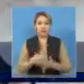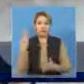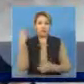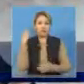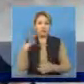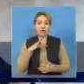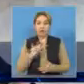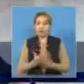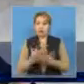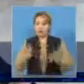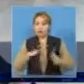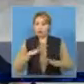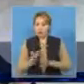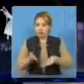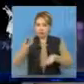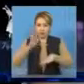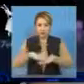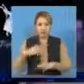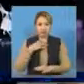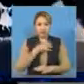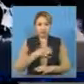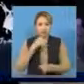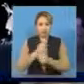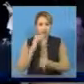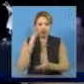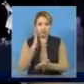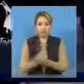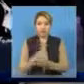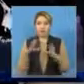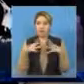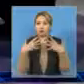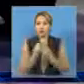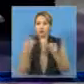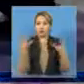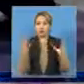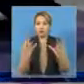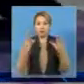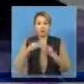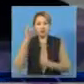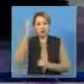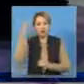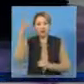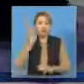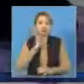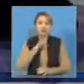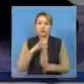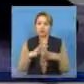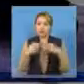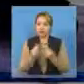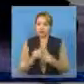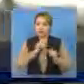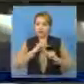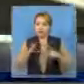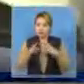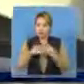артылған бұдан да ауыр, бұдан да маңызды іс бар. Ол отбасы жылылығын сақтау. Ақылды әйел қашан да отбасы мен қызметін